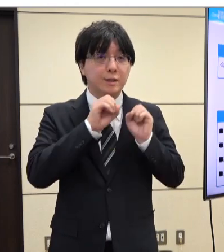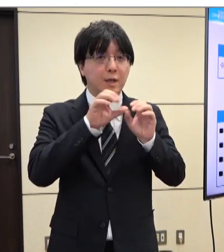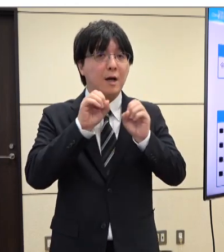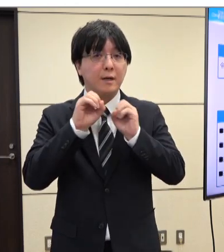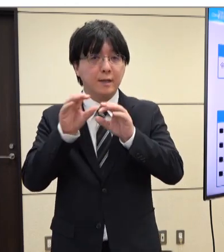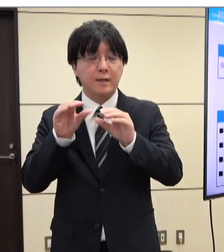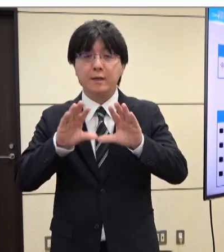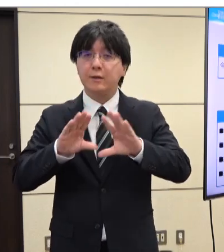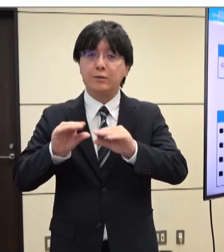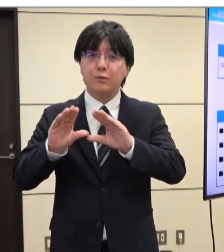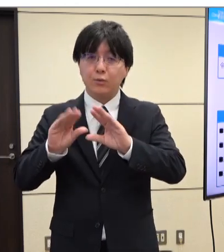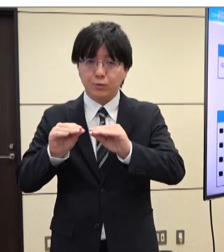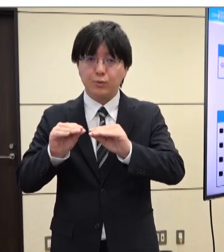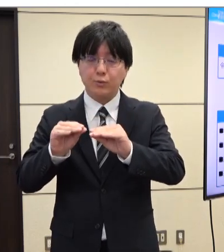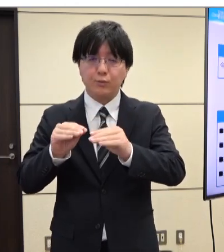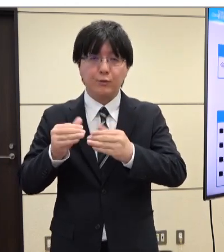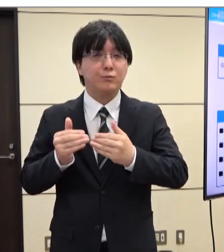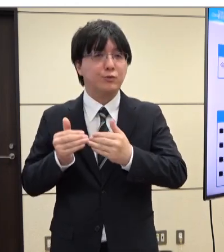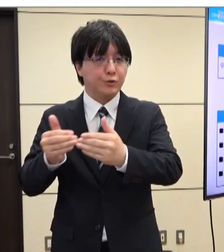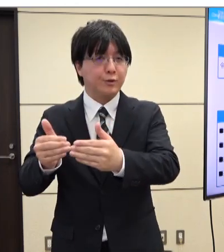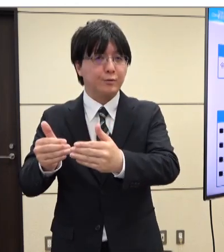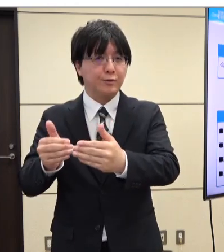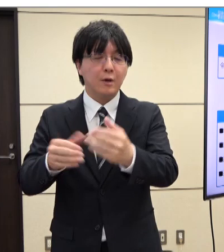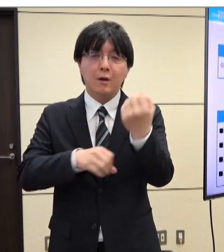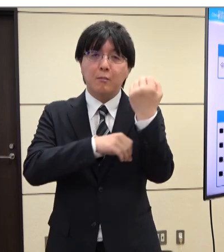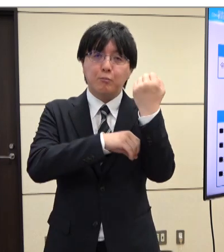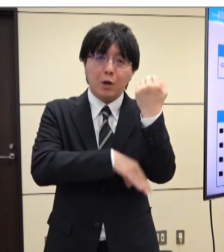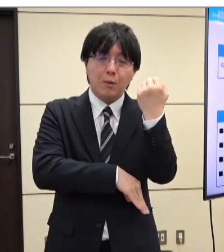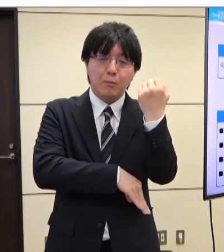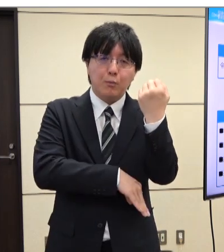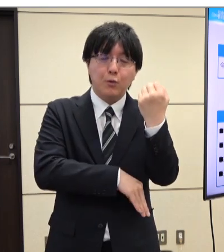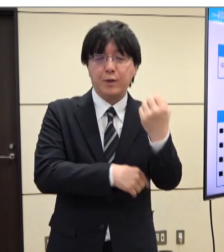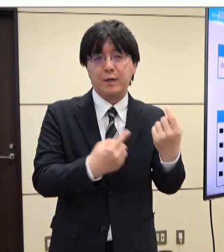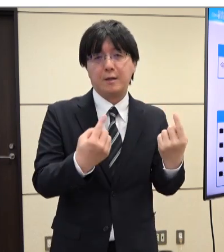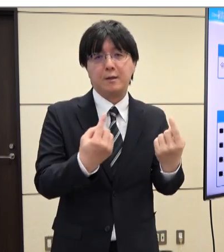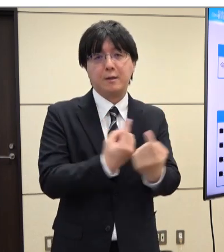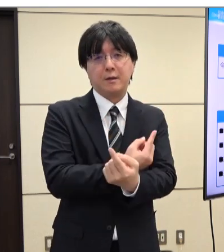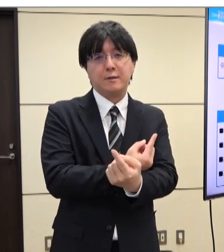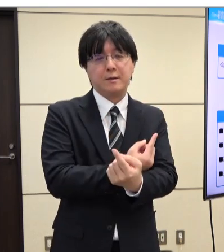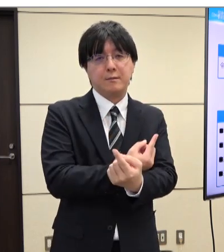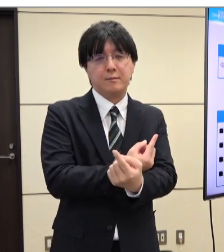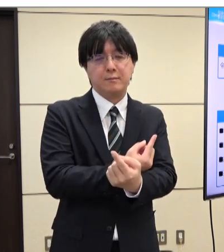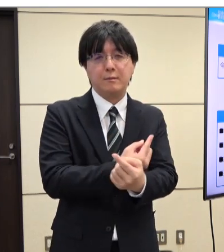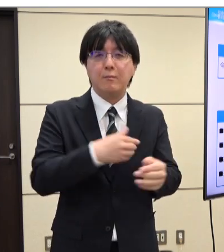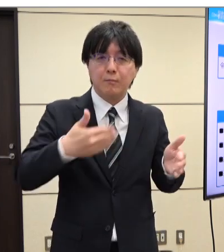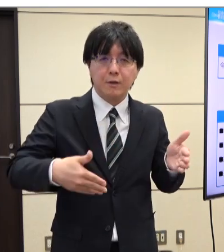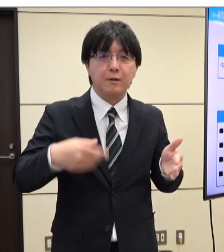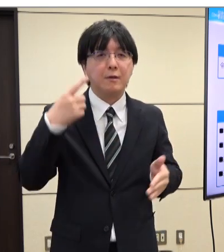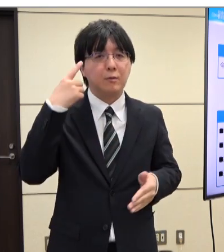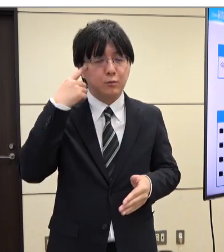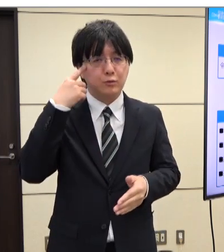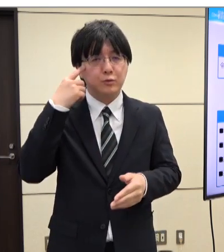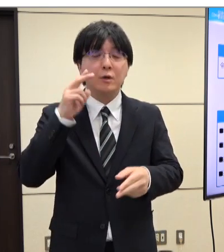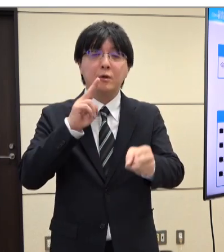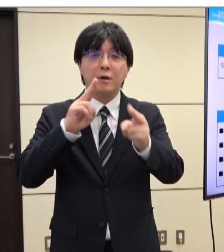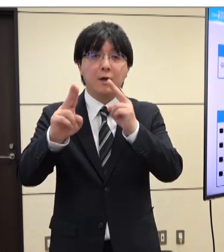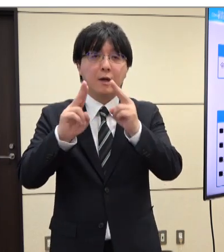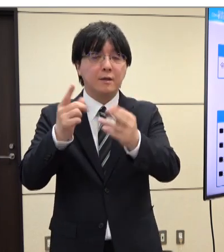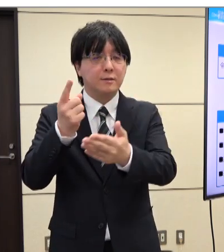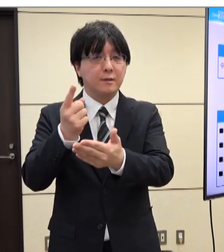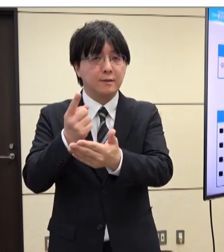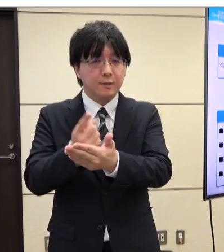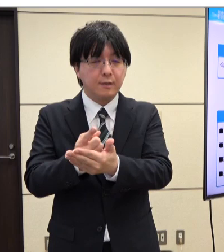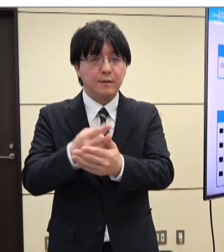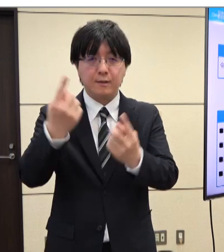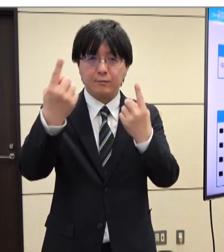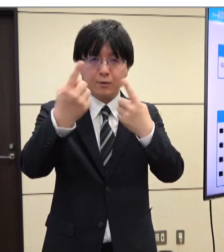進められると思うんですけども、抜本的な対策というのはまだ現状できていないと思うんですけども、事業者のだけでそういう、遮